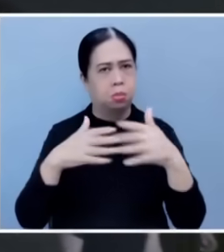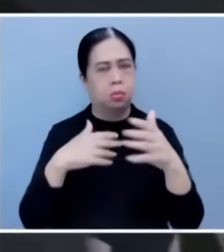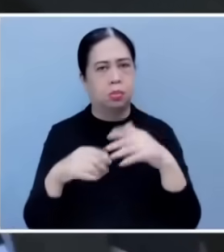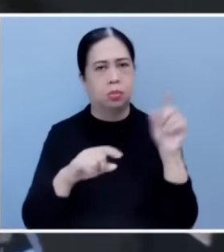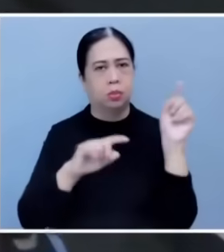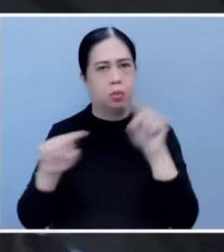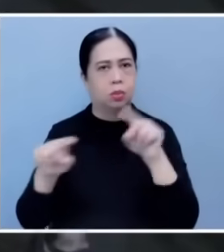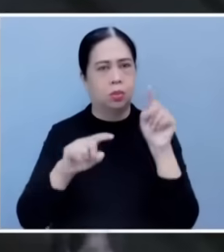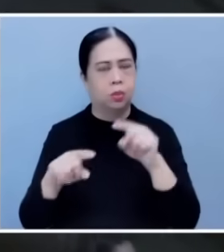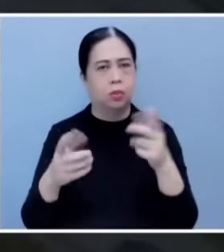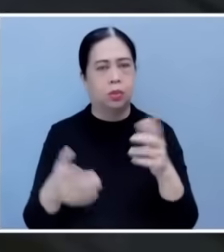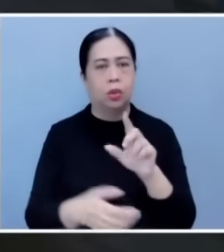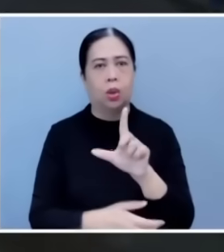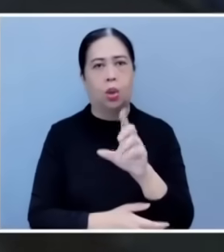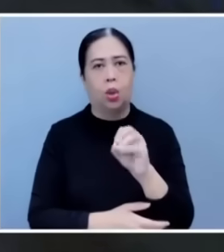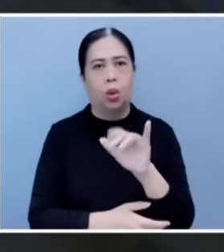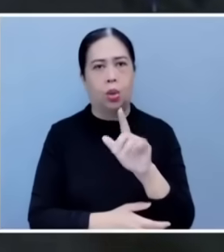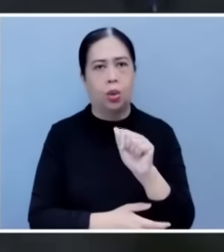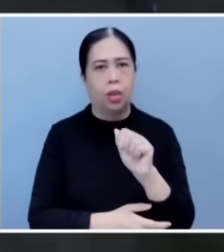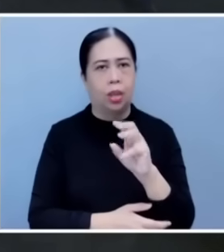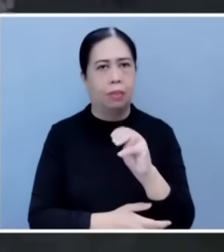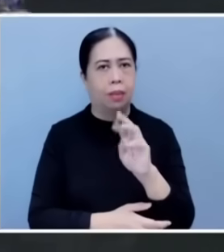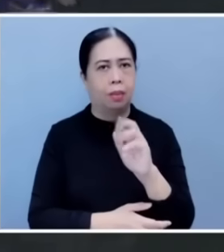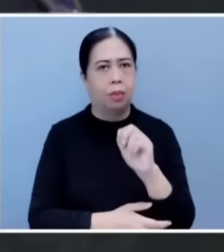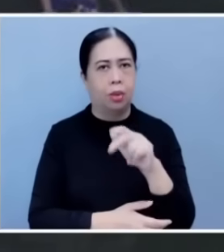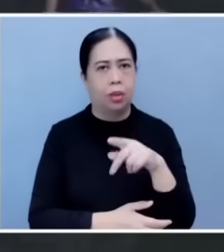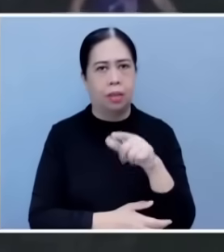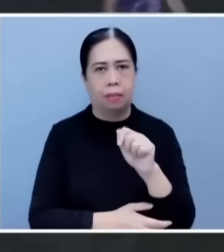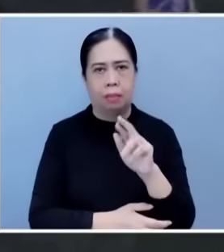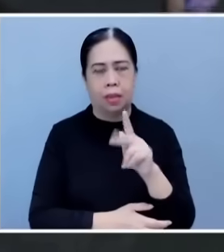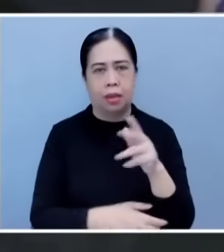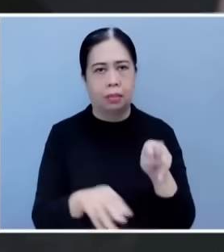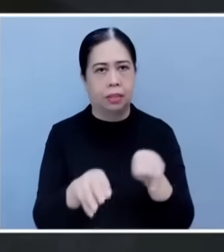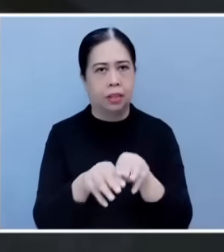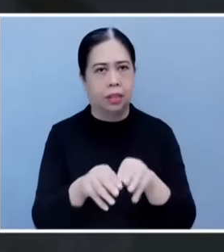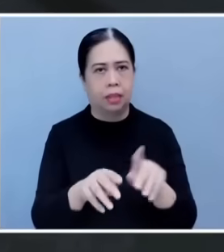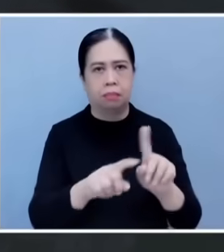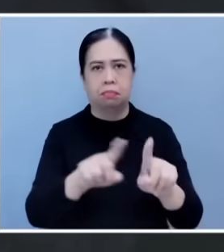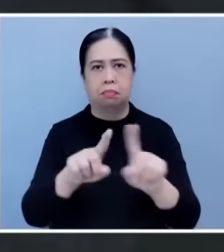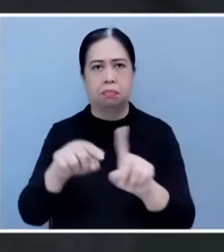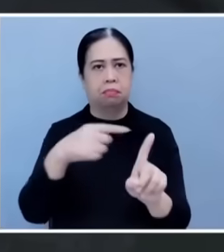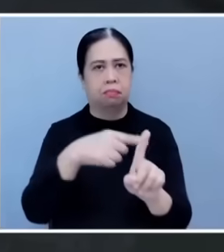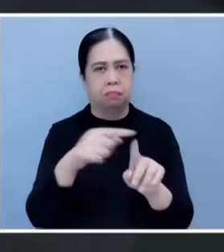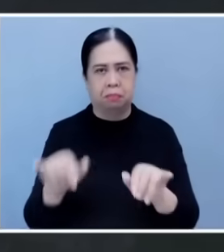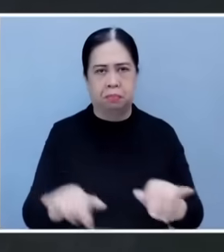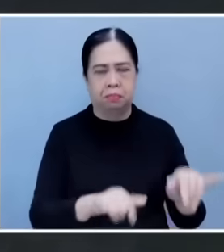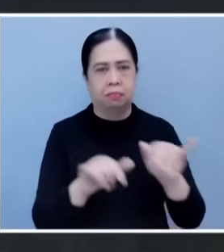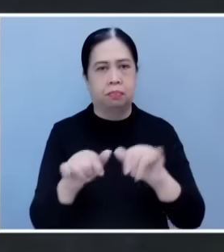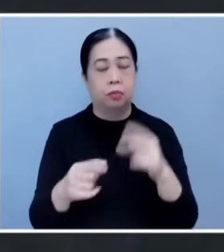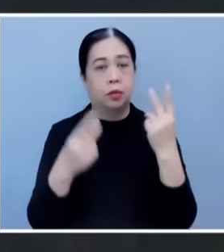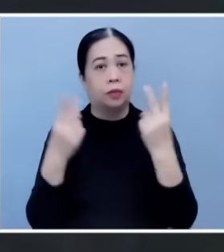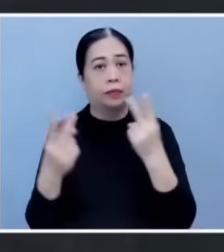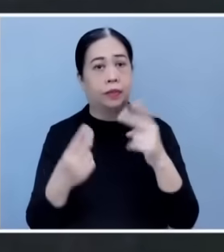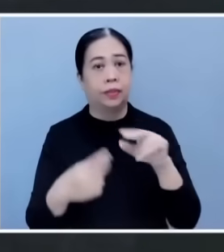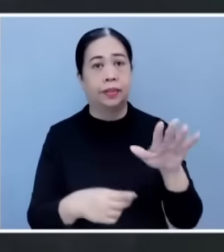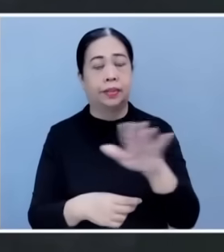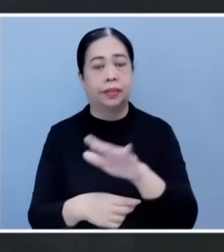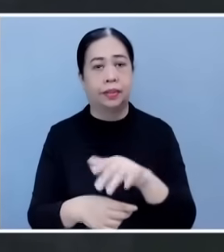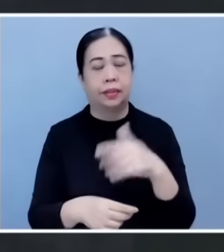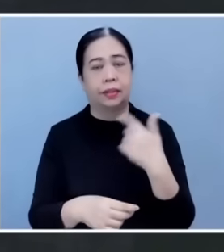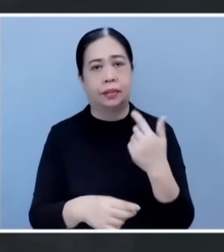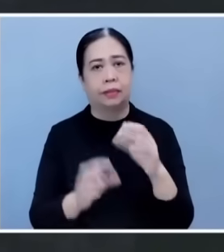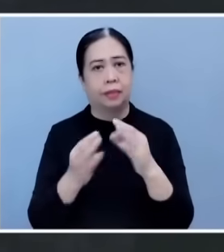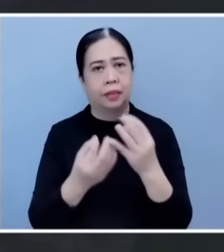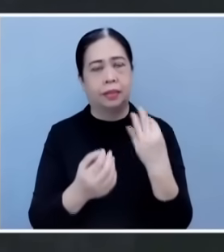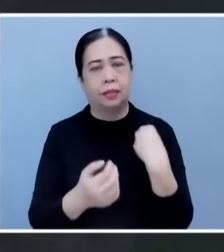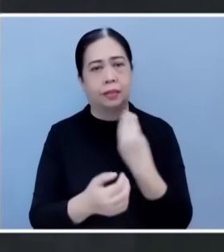pagtungo sa Loyola Memorial Park sa Marikina City at sa iba pang sementeryo para dalawin ang puntod ng kanilang mga yumaong